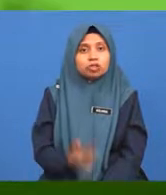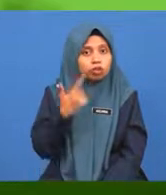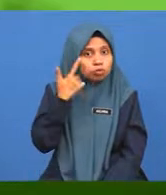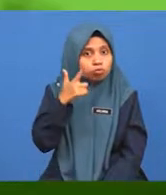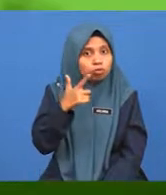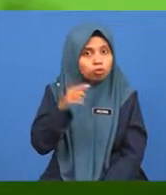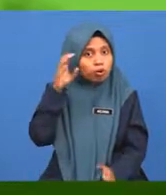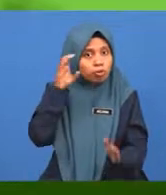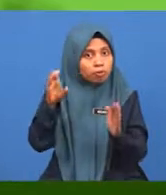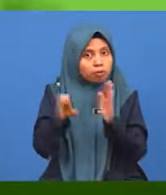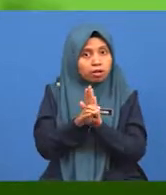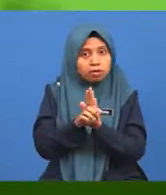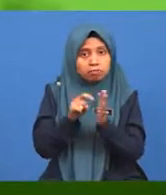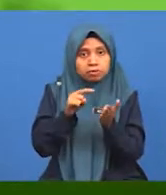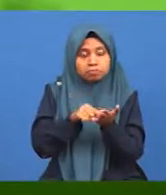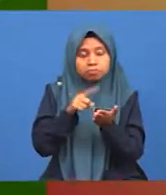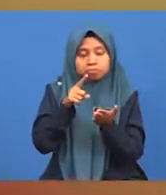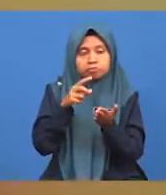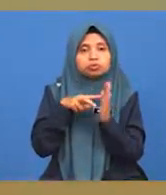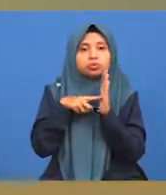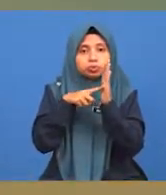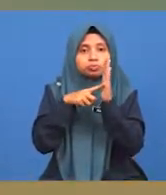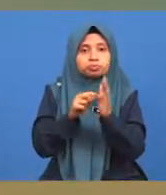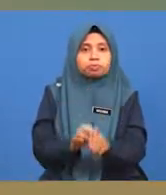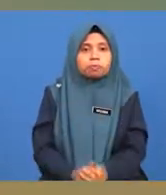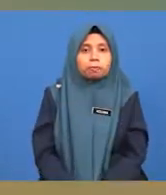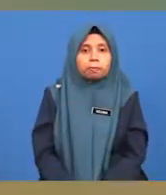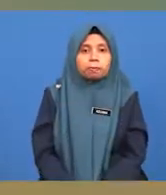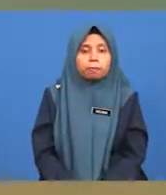Lihat gambar ini pula.